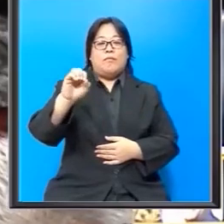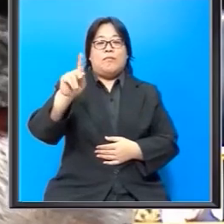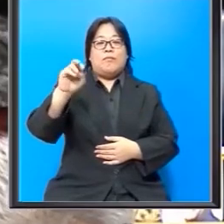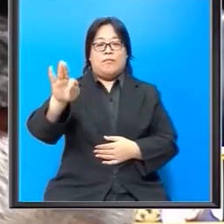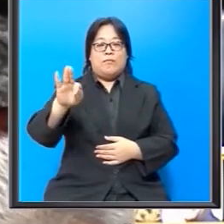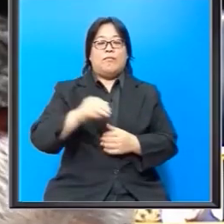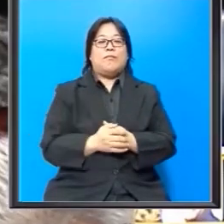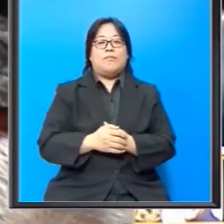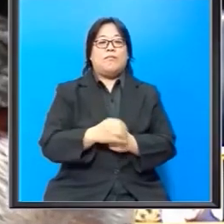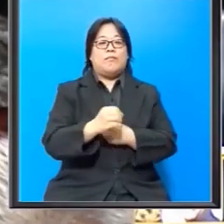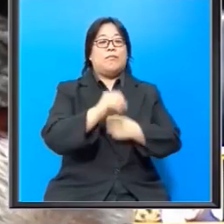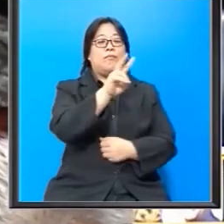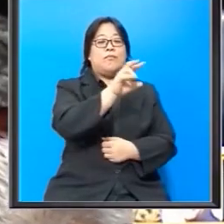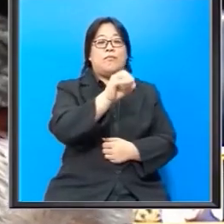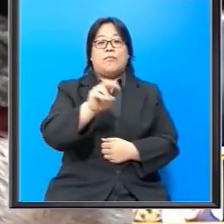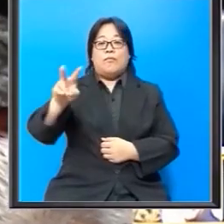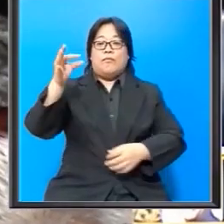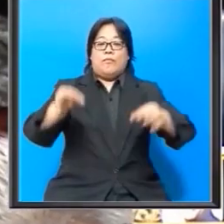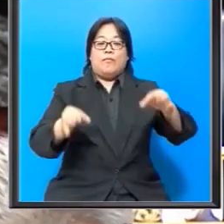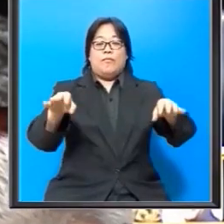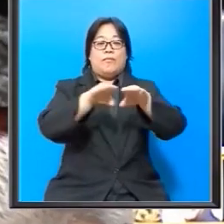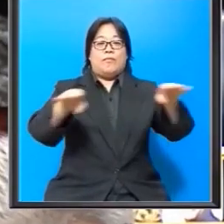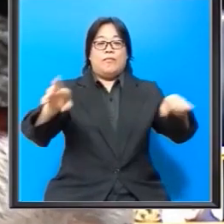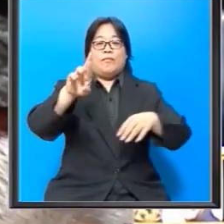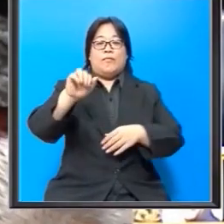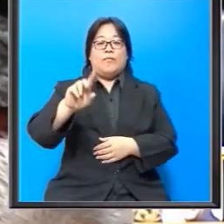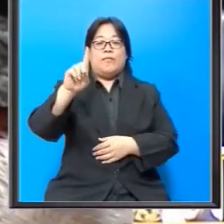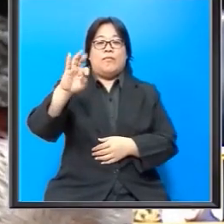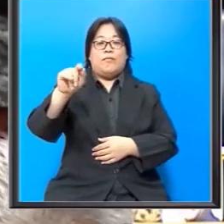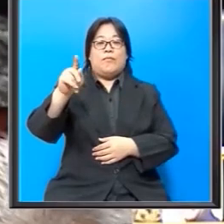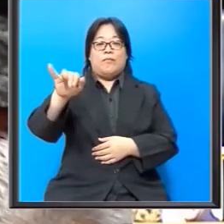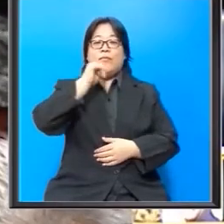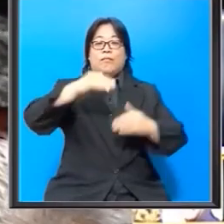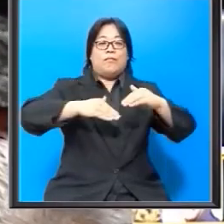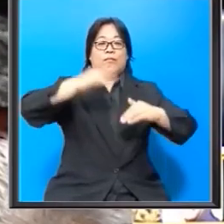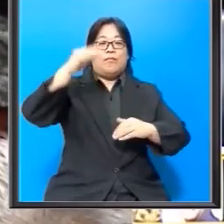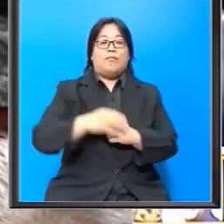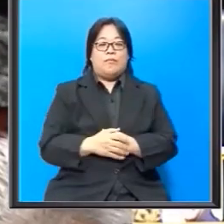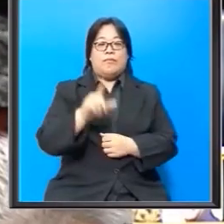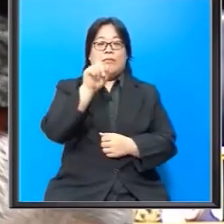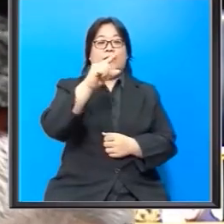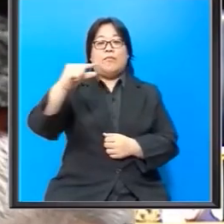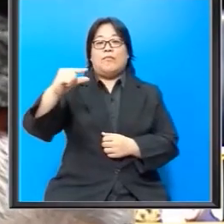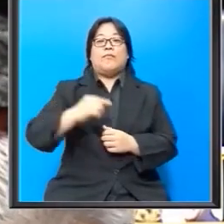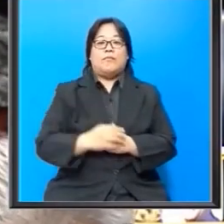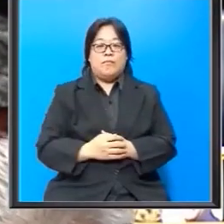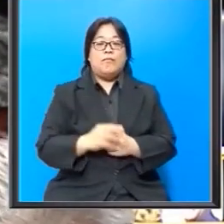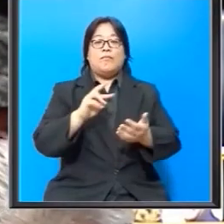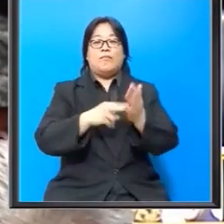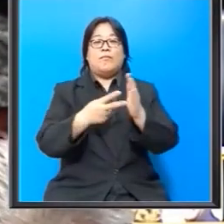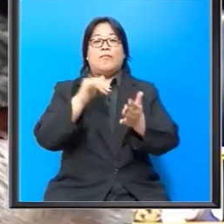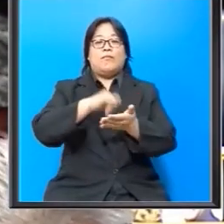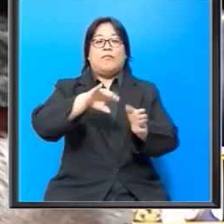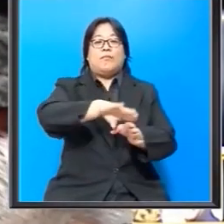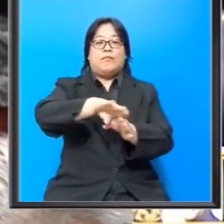terendah 2002 sekiranya tahap thifan Bahar diet ini tidak melebihi nilai satu gram maka ia